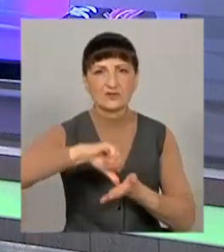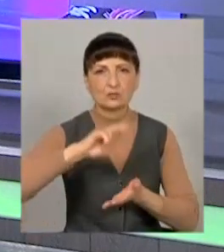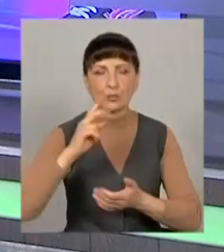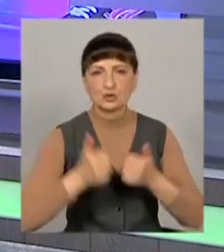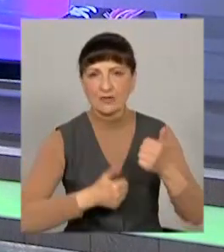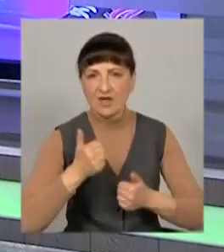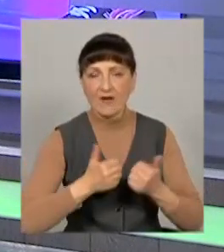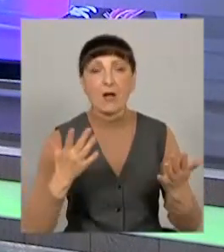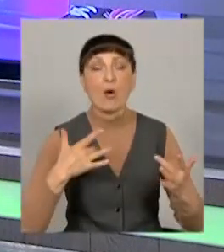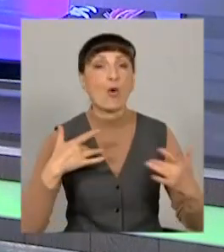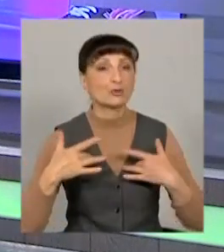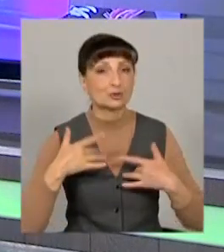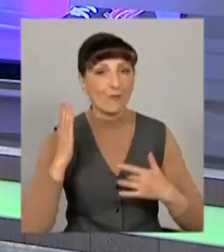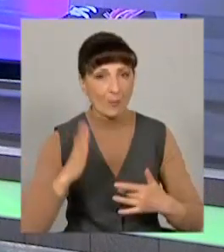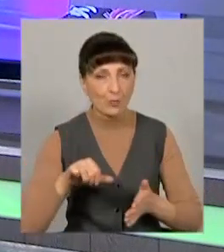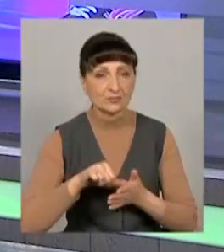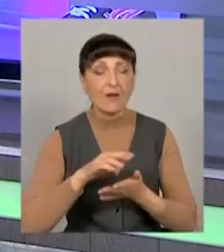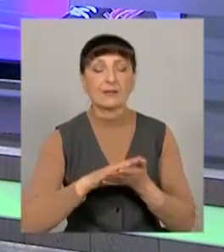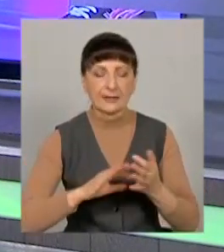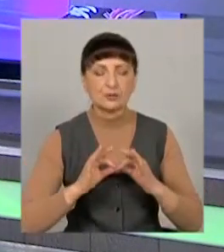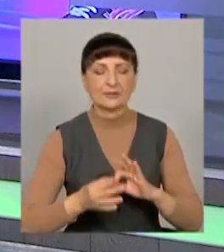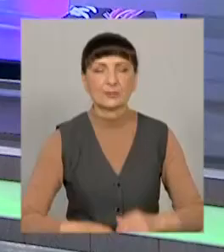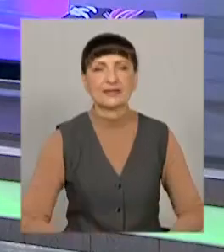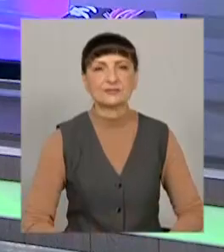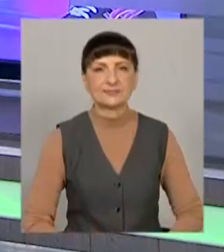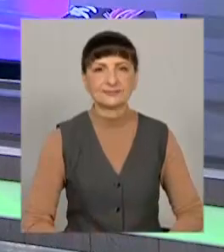и какое шоу ожидает зрителей? В материале Дины Жанабековой.